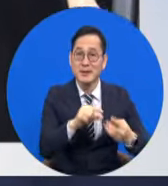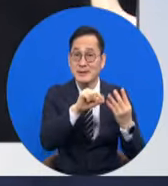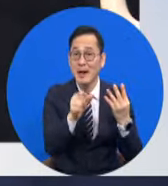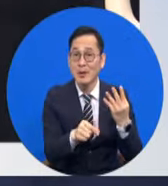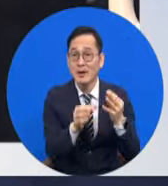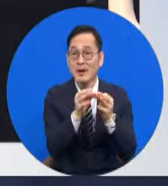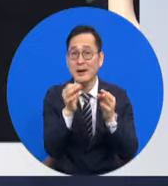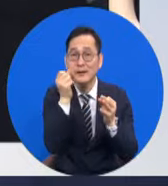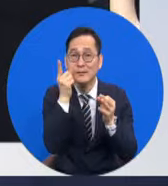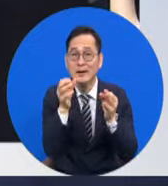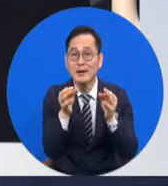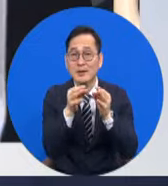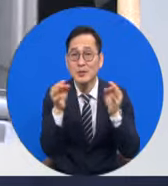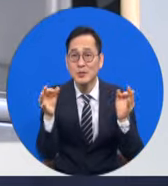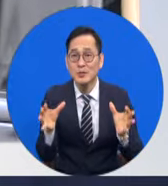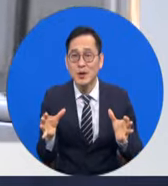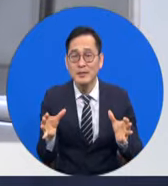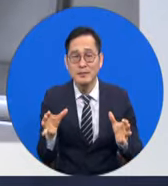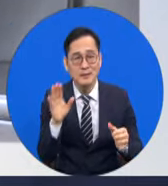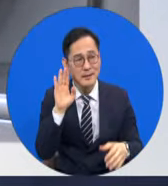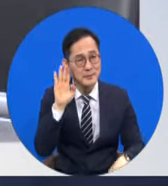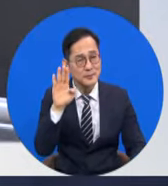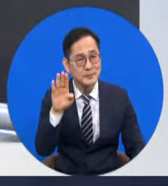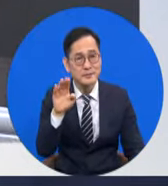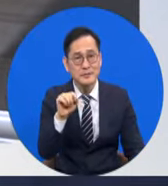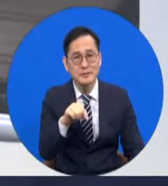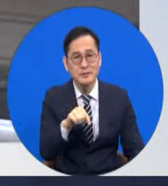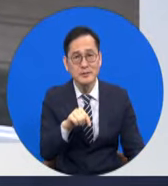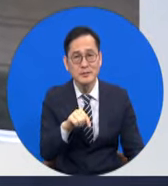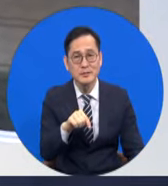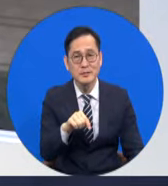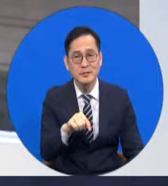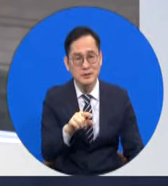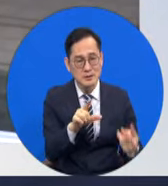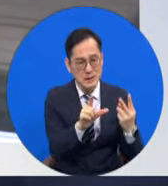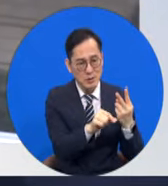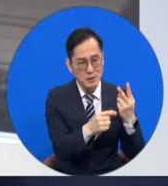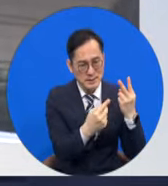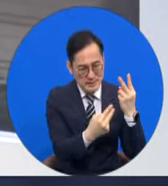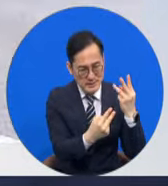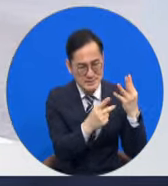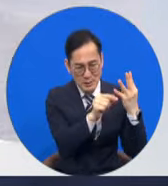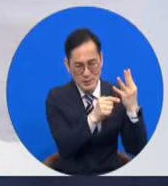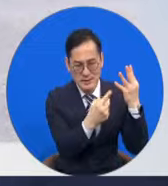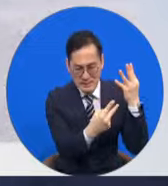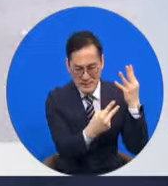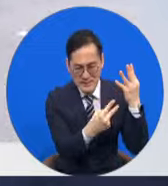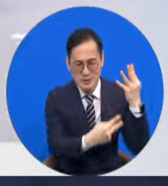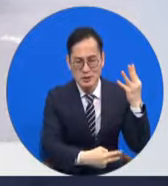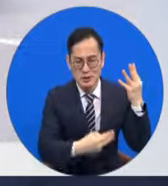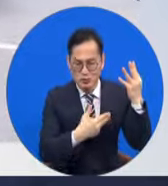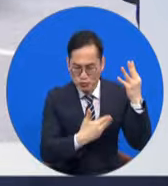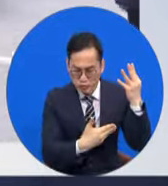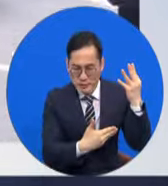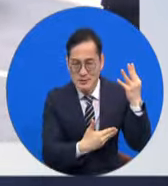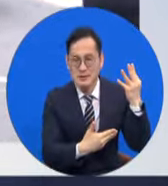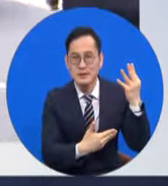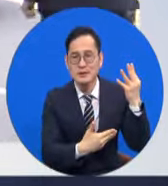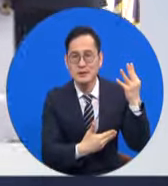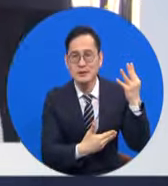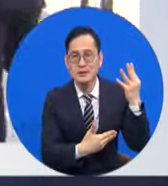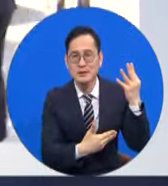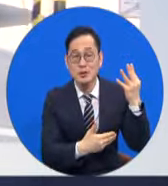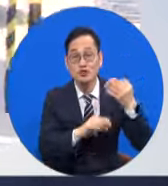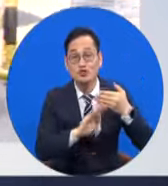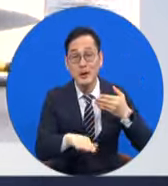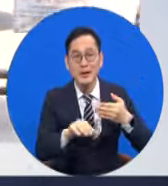그 이재명 대표가 출석해야 되는 재판수가 4월 2일, 그다음에 어제 9일, 그다음에 오늘 이후에도 다섯 번이